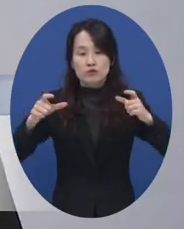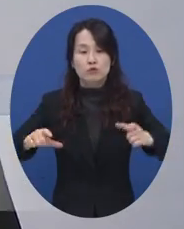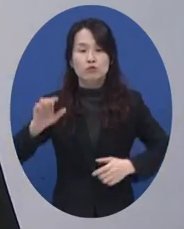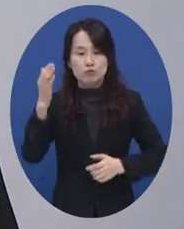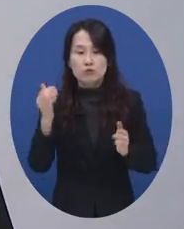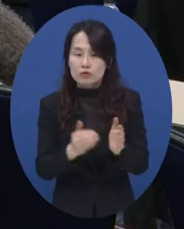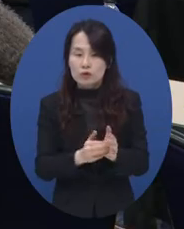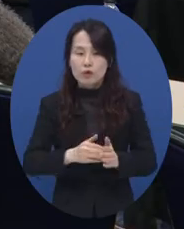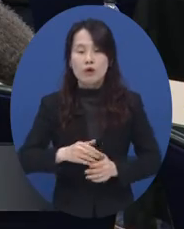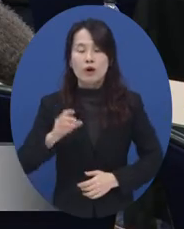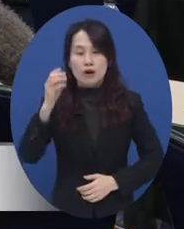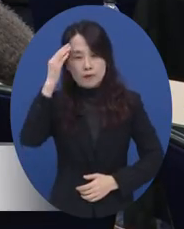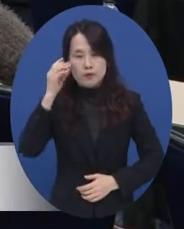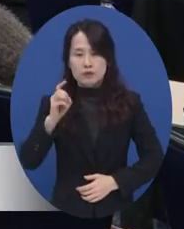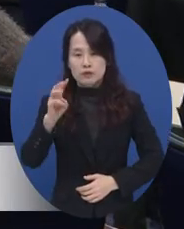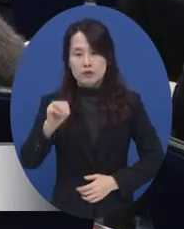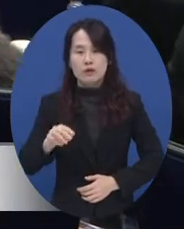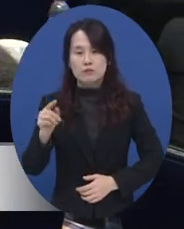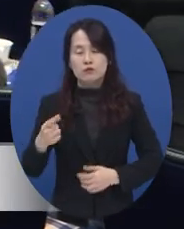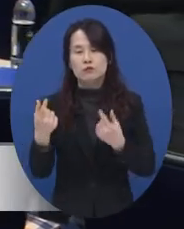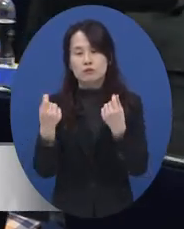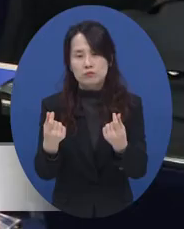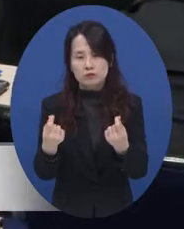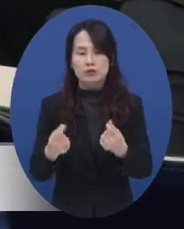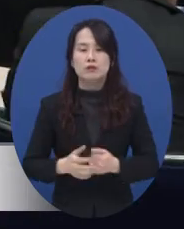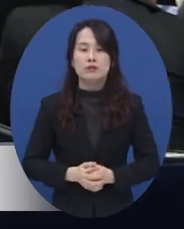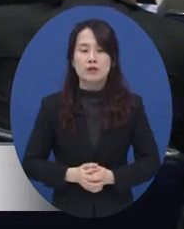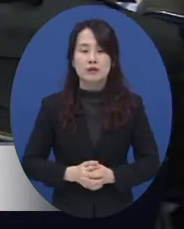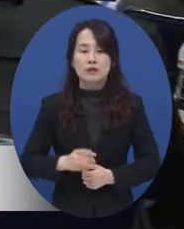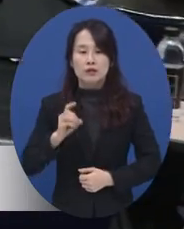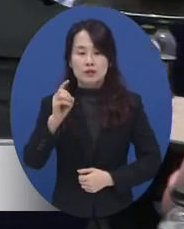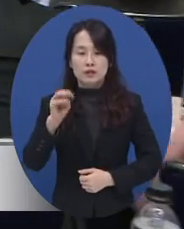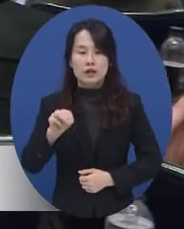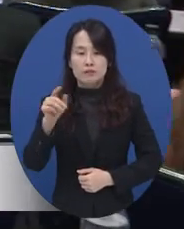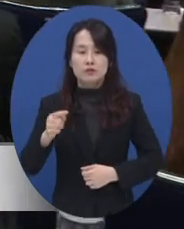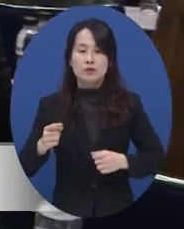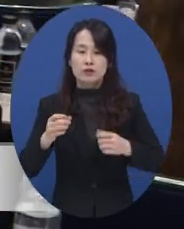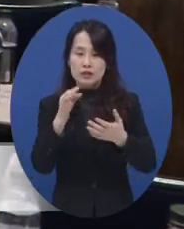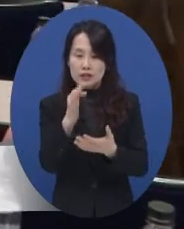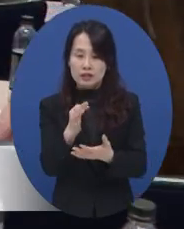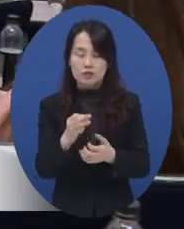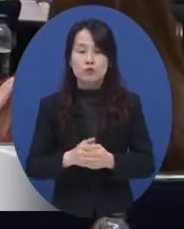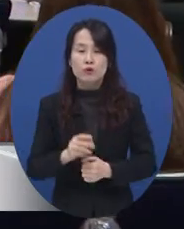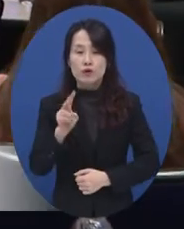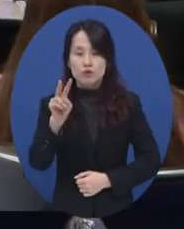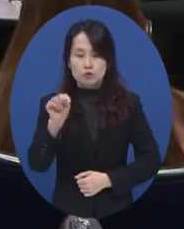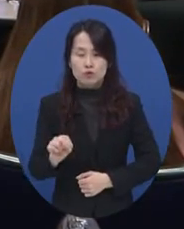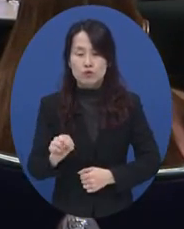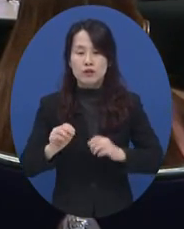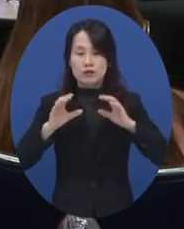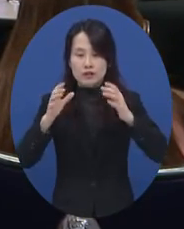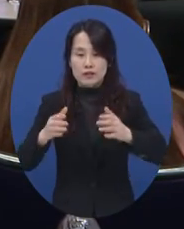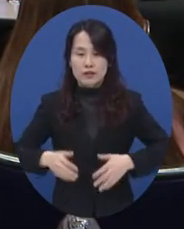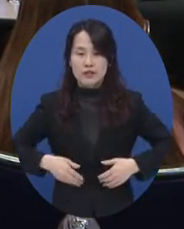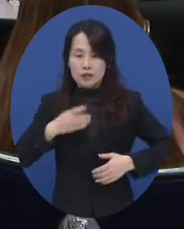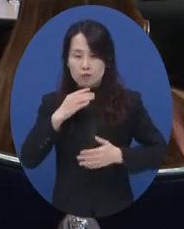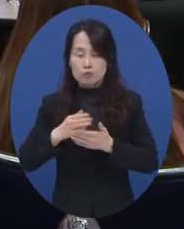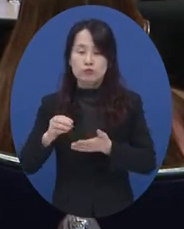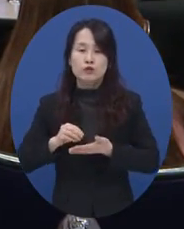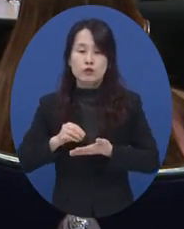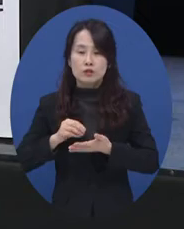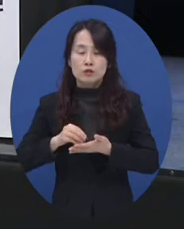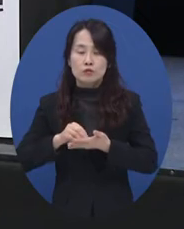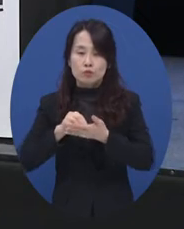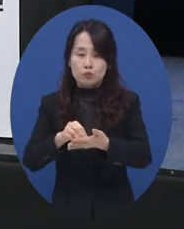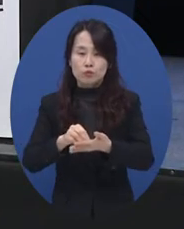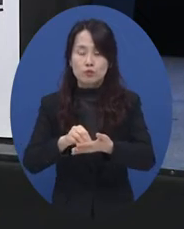than the DMZ. 한반도 DMZ의 가치와 유네스코 세계유산 남북공동 등재를 위한 추진 방안에 대해 머리를